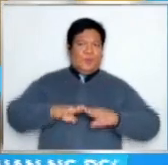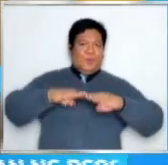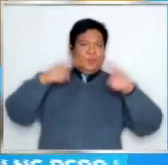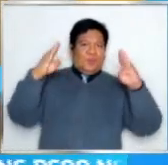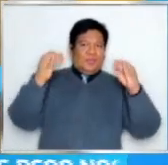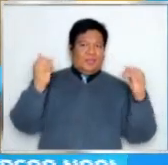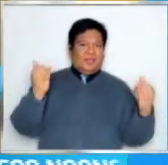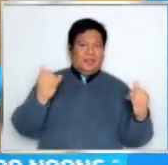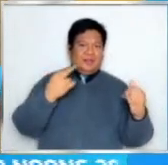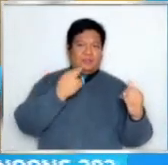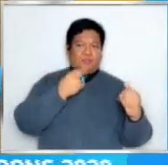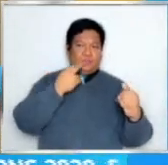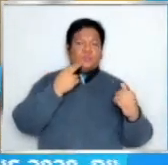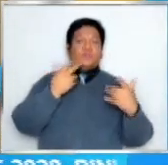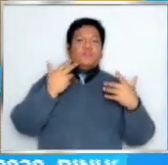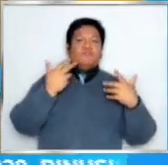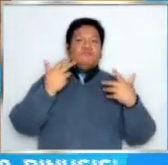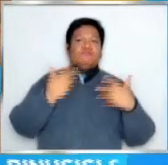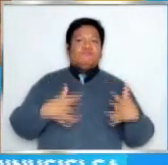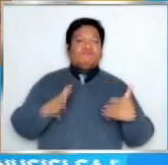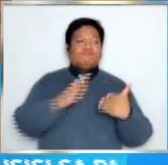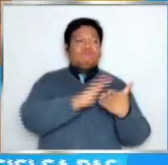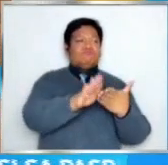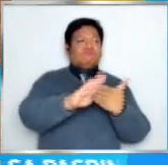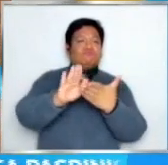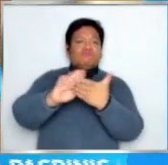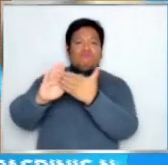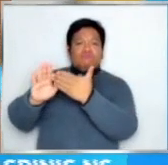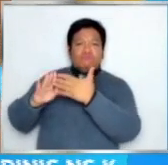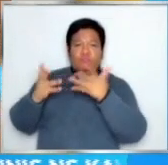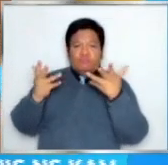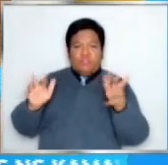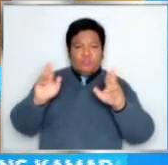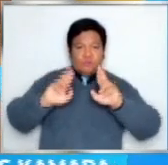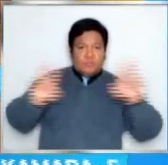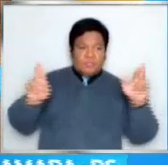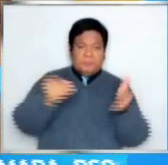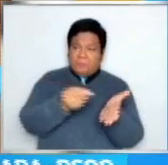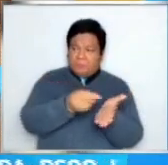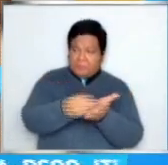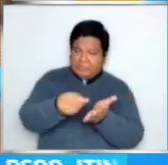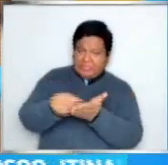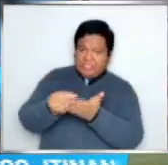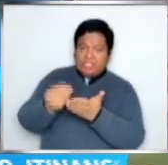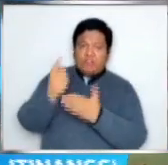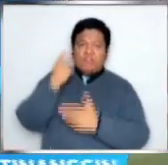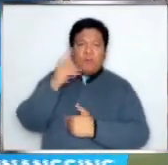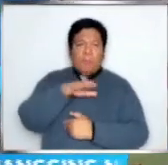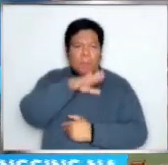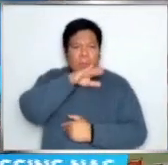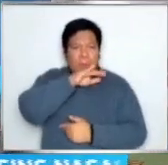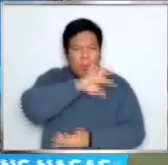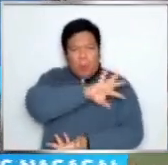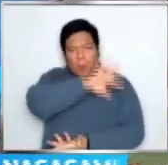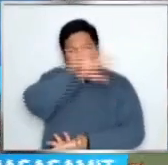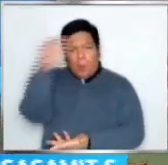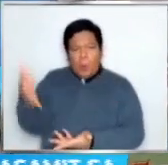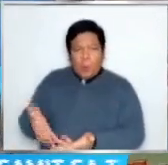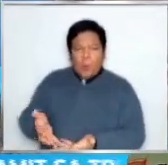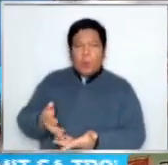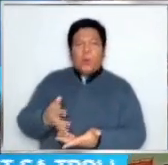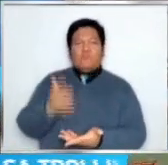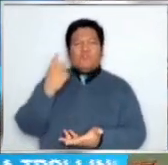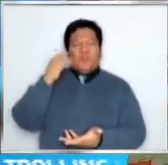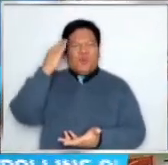na, nagpa-general cleaning pa. Namili na rin siya ng stock na kilo-kilong karne at pang side dish